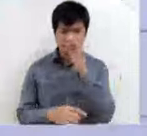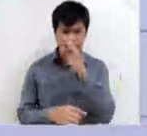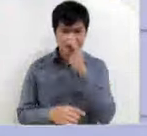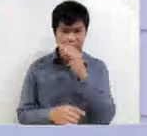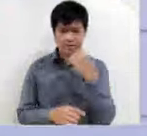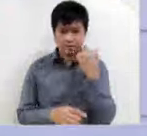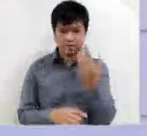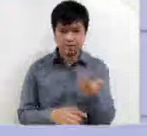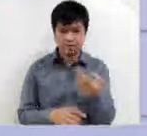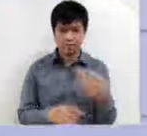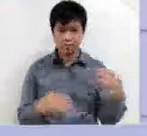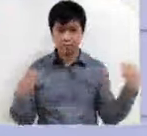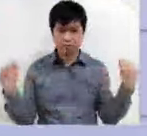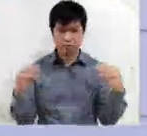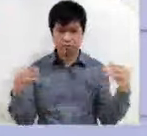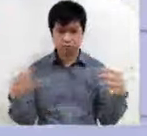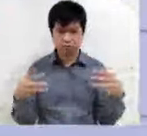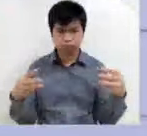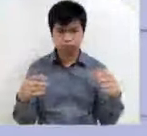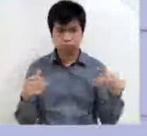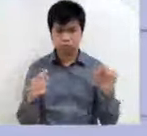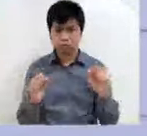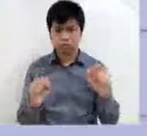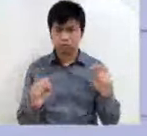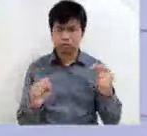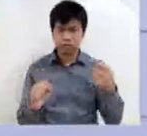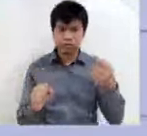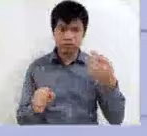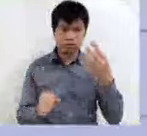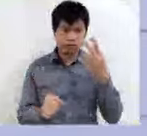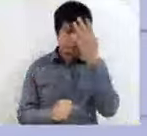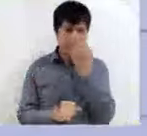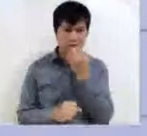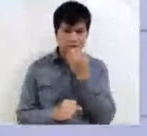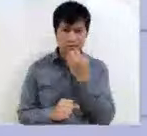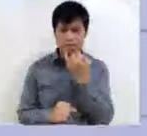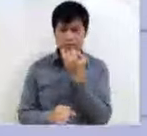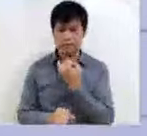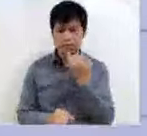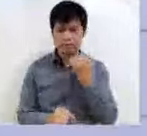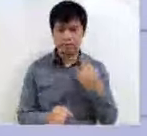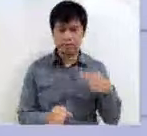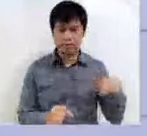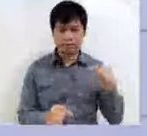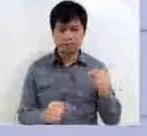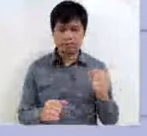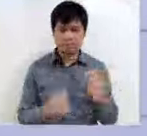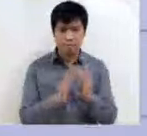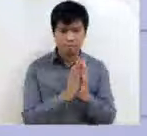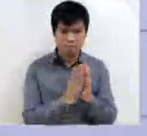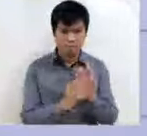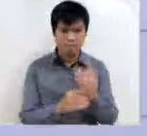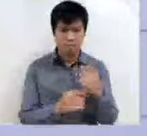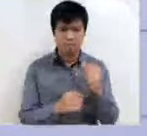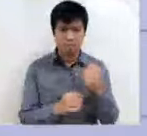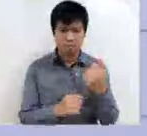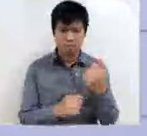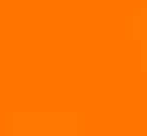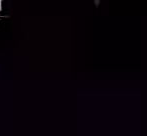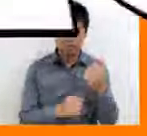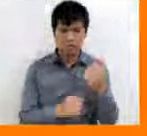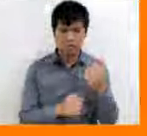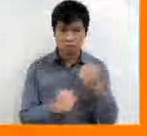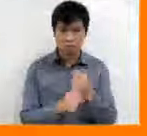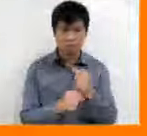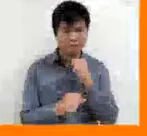Hamas. Naisilang na rin niya ang kanilang anak na halos isang dekadang pinagdasal ni Paul pero hindi na niya nasilayan.